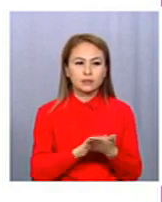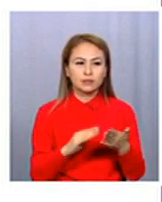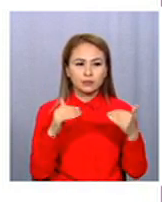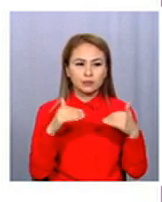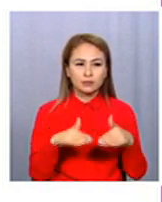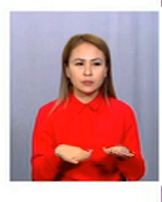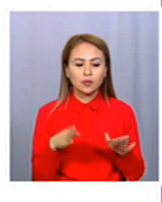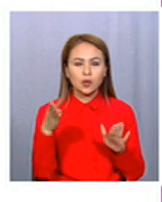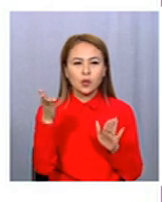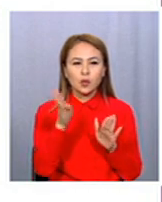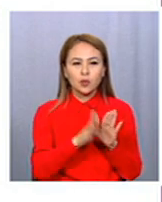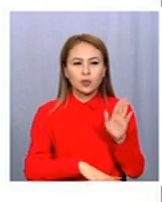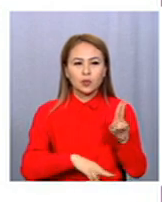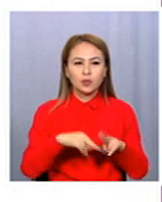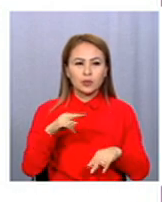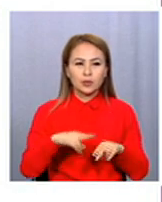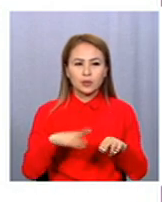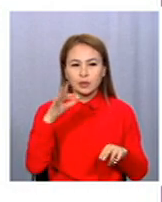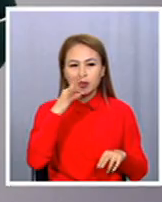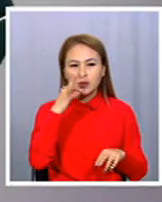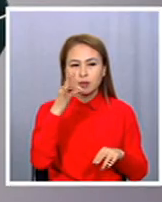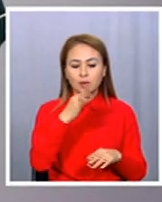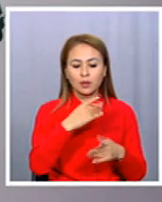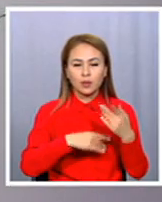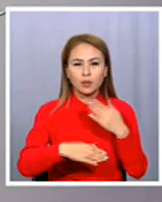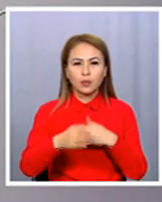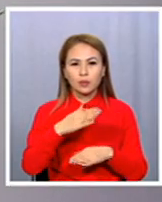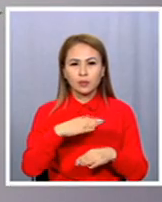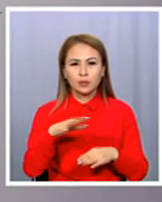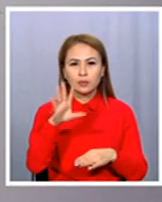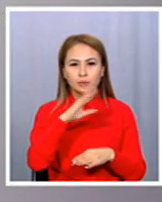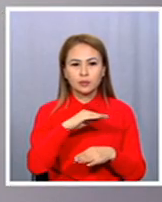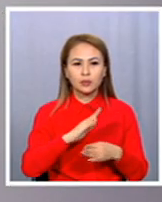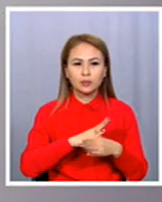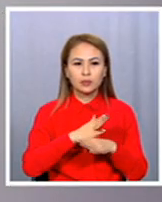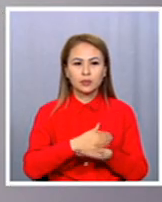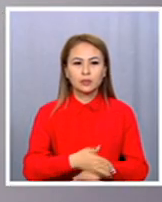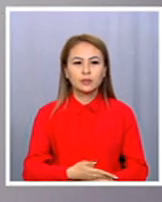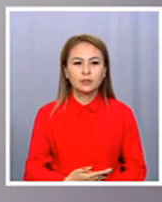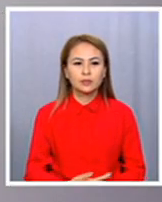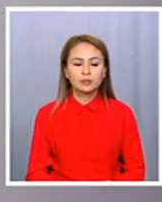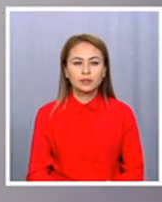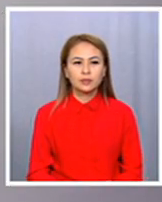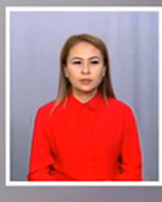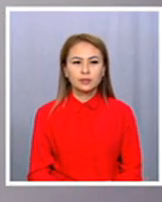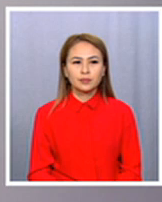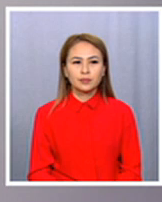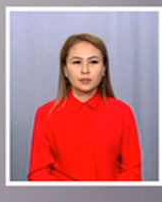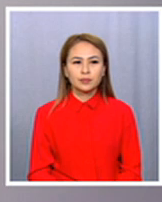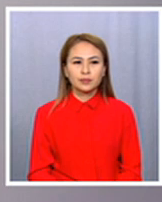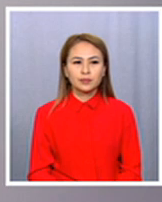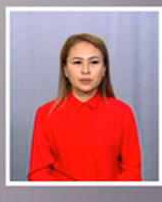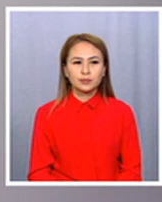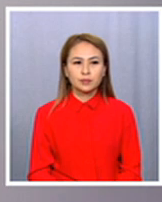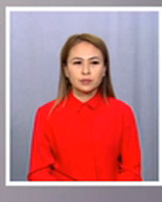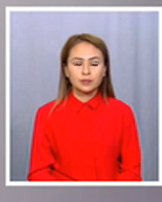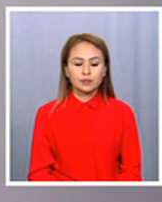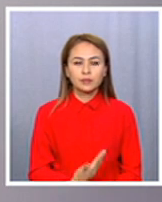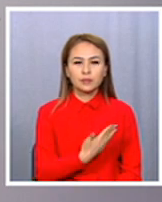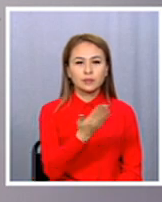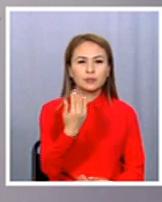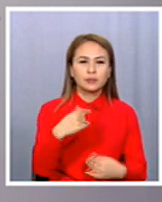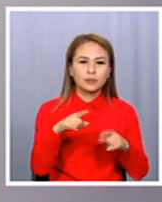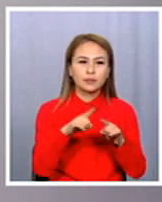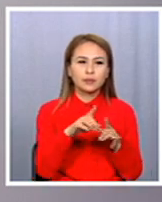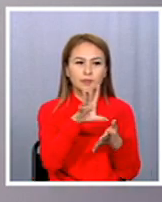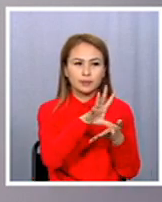Шығарманың шешімі. Көңілсіз қайтқан қонақтар. Оқушылар, сіздер де осындай